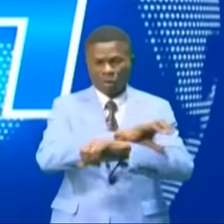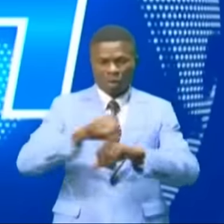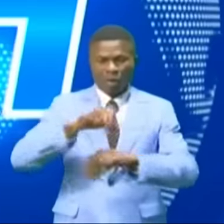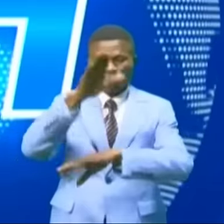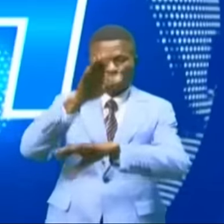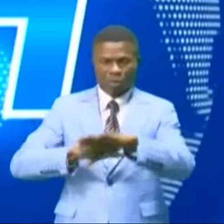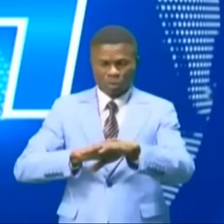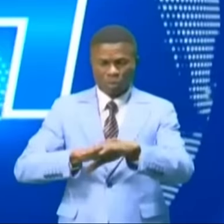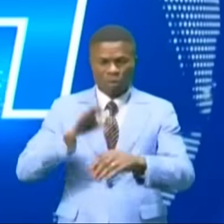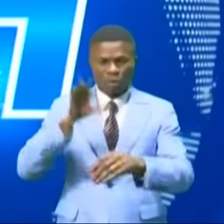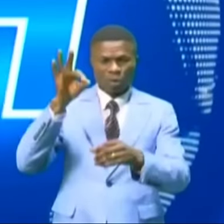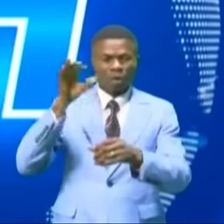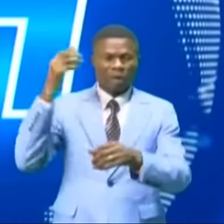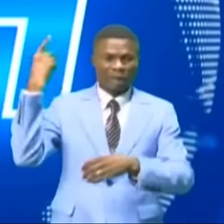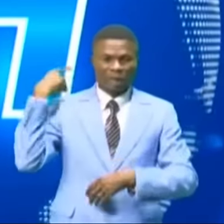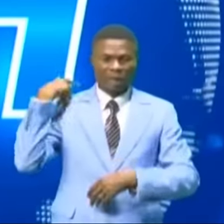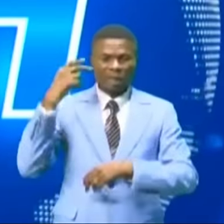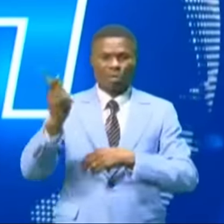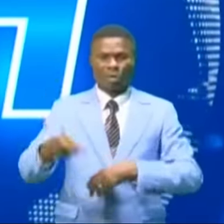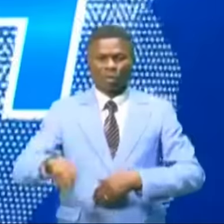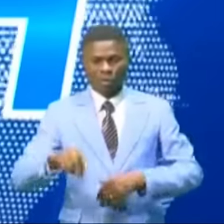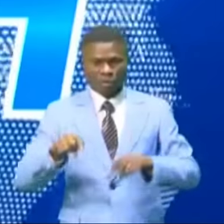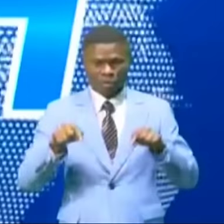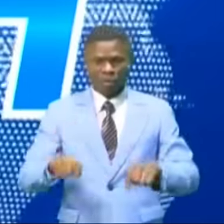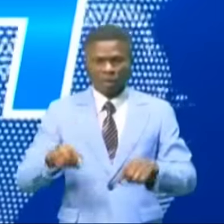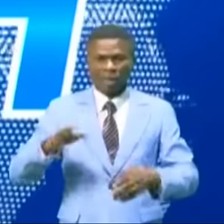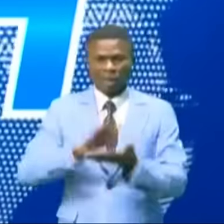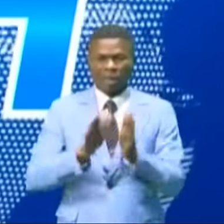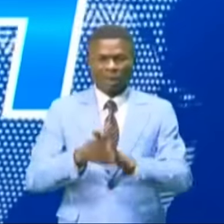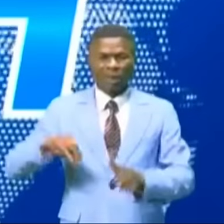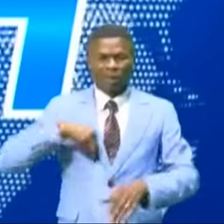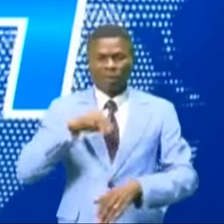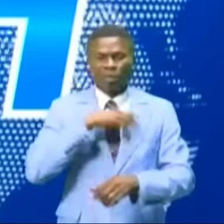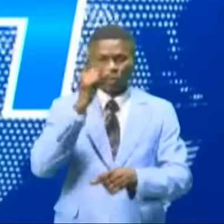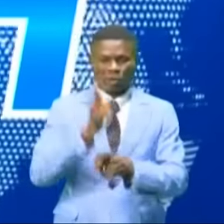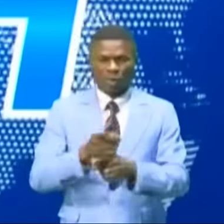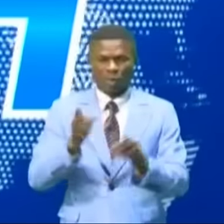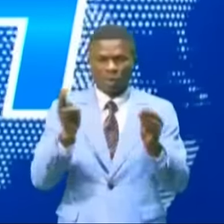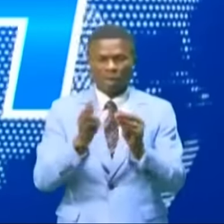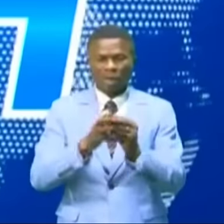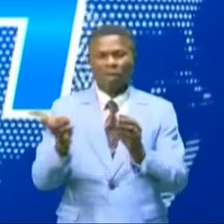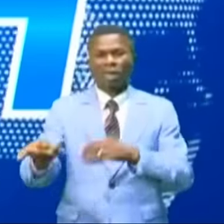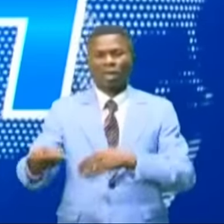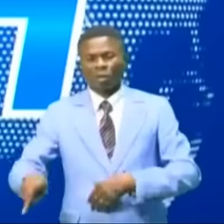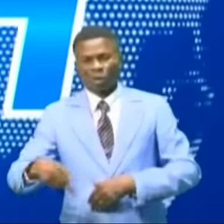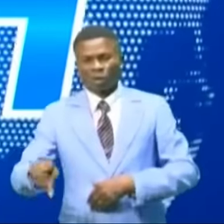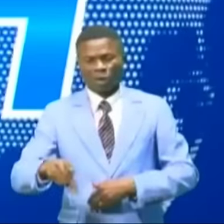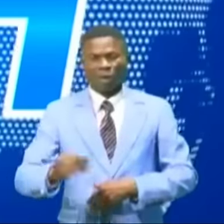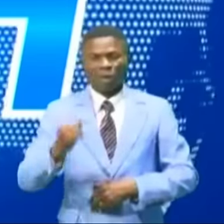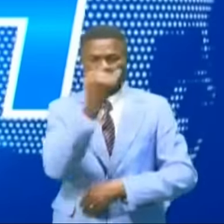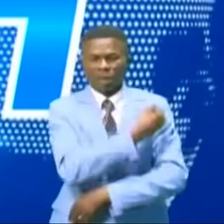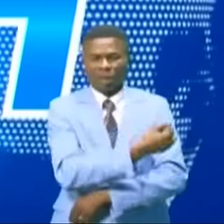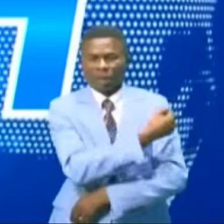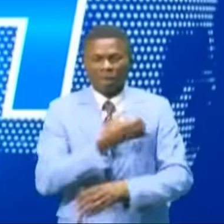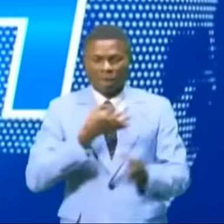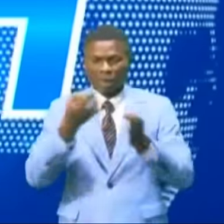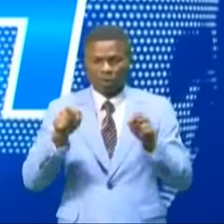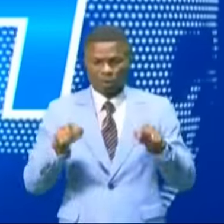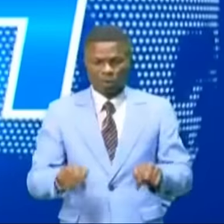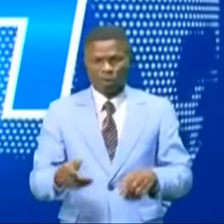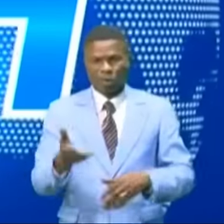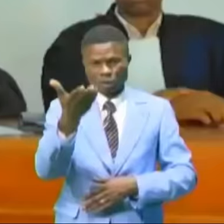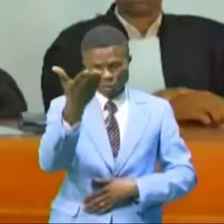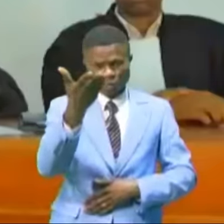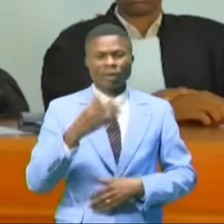d'appel. Ces élus provinciaux sont désormais membres effectifs de l'Assemblée provinciale de l'Ituri. Les détails dans ce